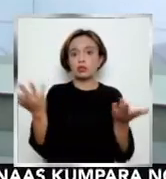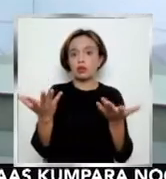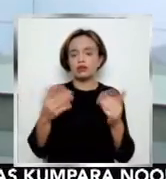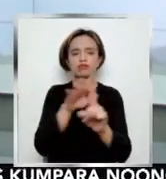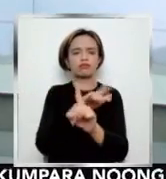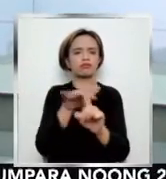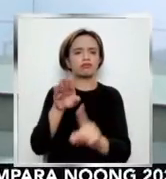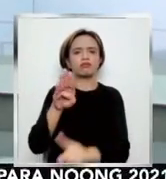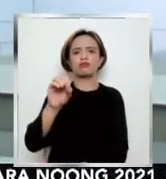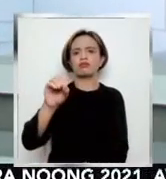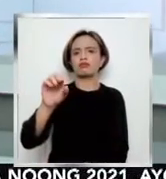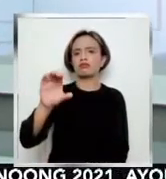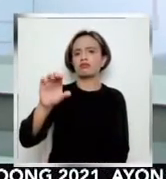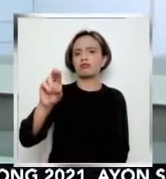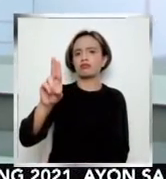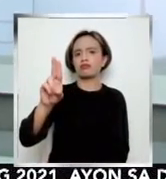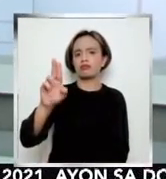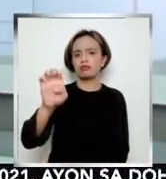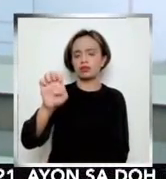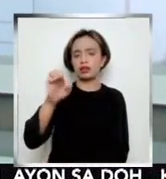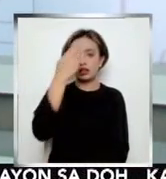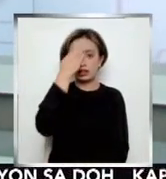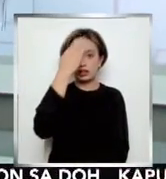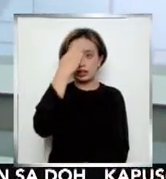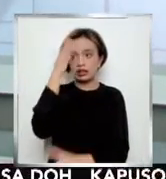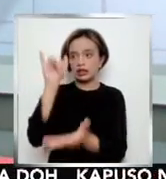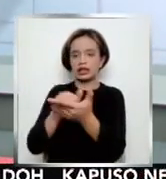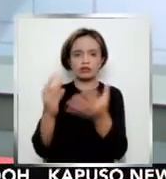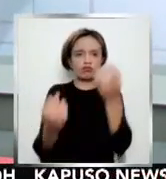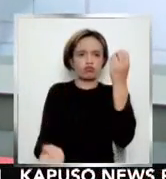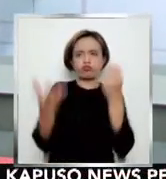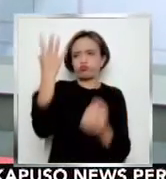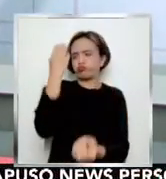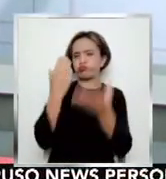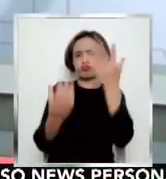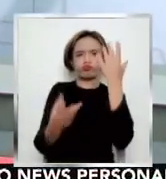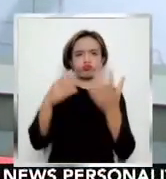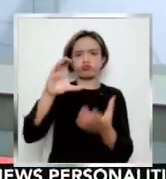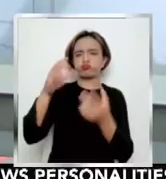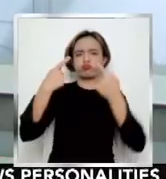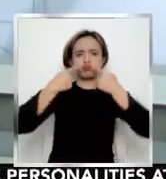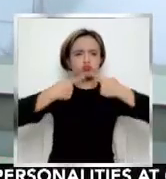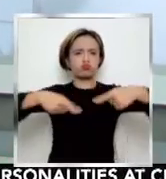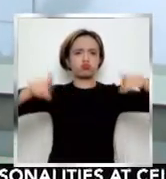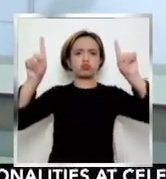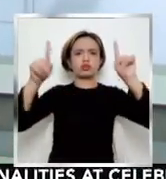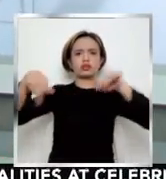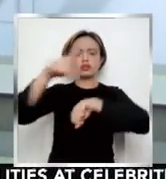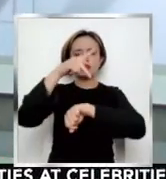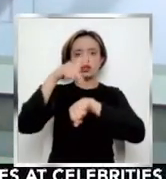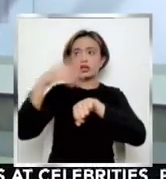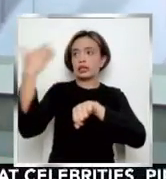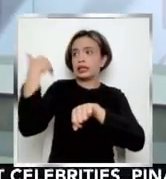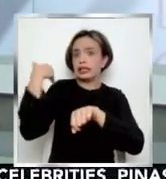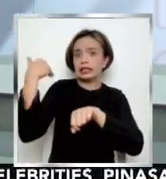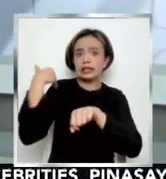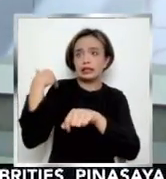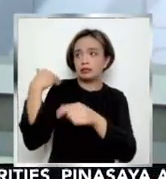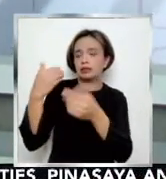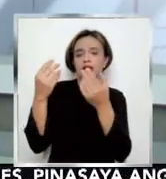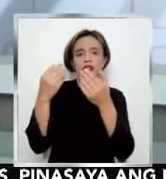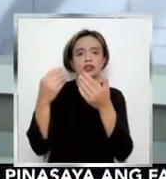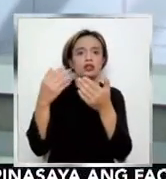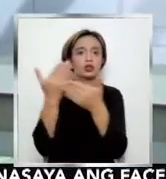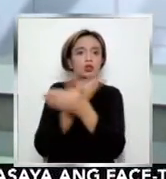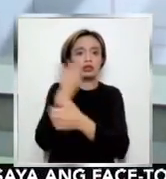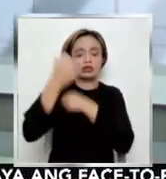ang fireworks capital of the Philippines kahit wala pang isang buwan bago ang salubong sa bagong taon. Ang mitya,